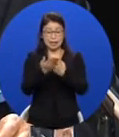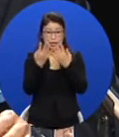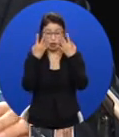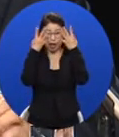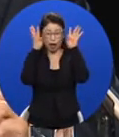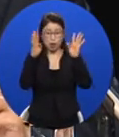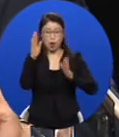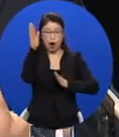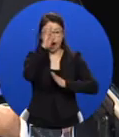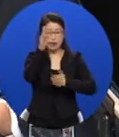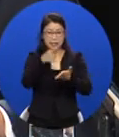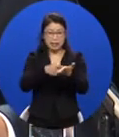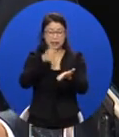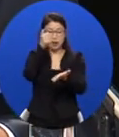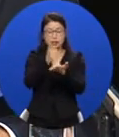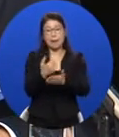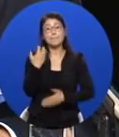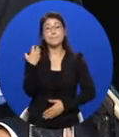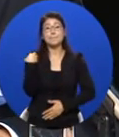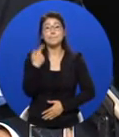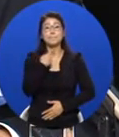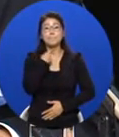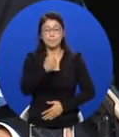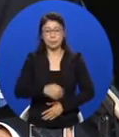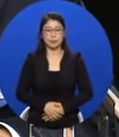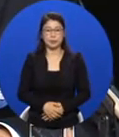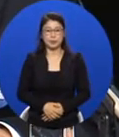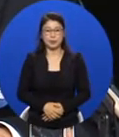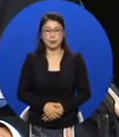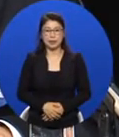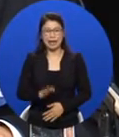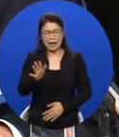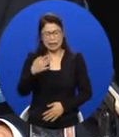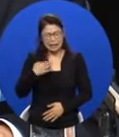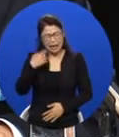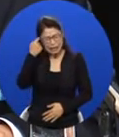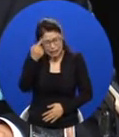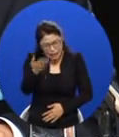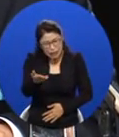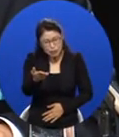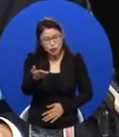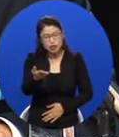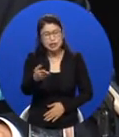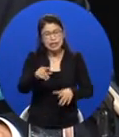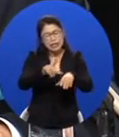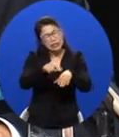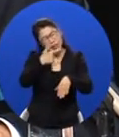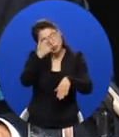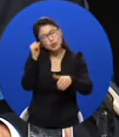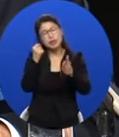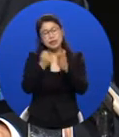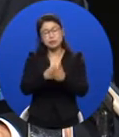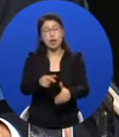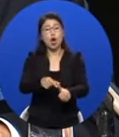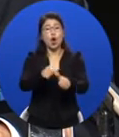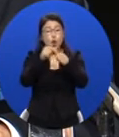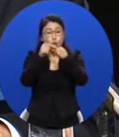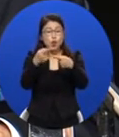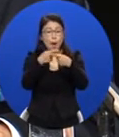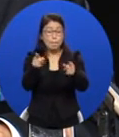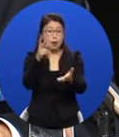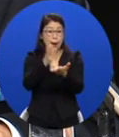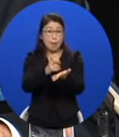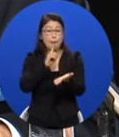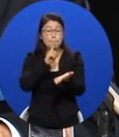제주대학교의 학생처장을 했었습니다. 제가 드리는 말씀은 시간이 없으니 고용영향 평가제를